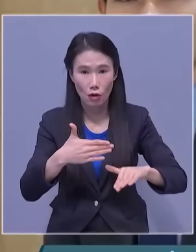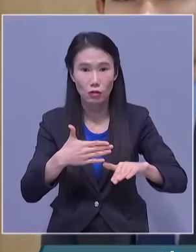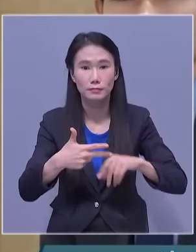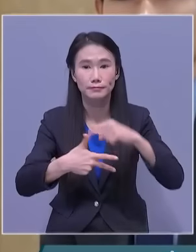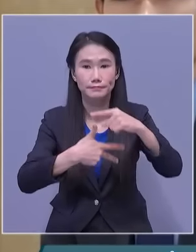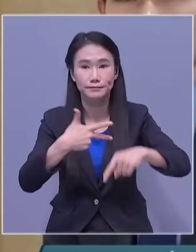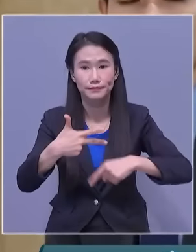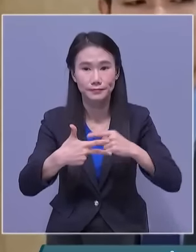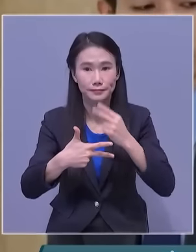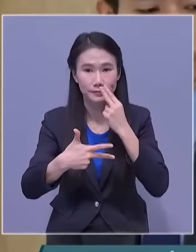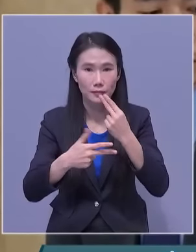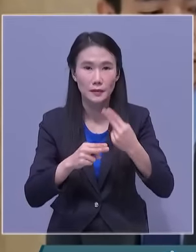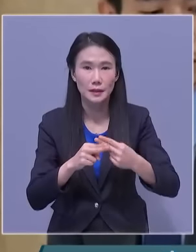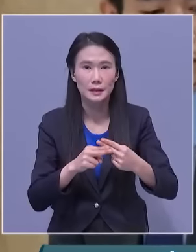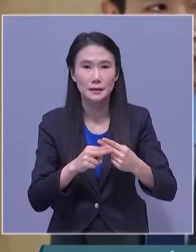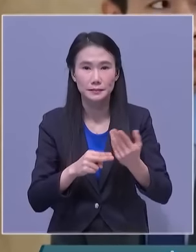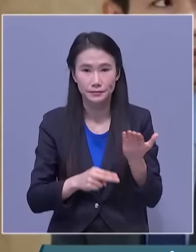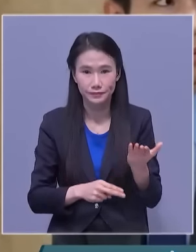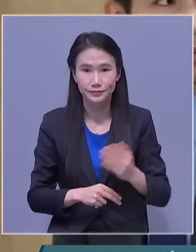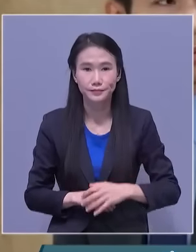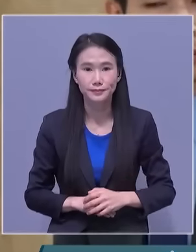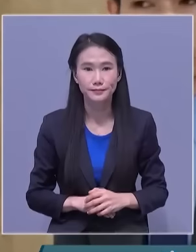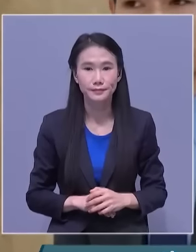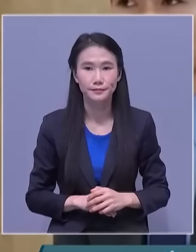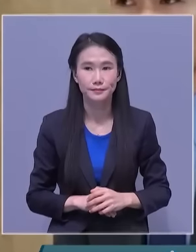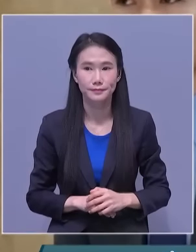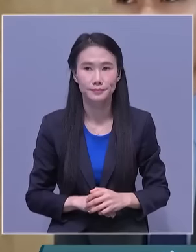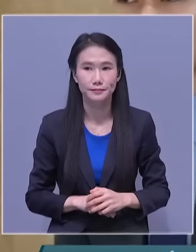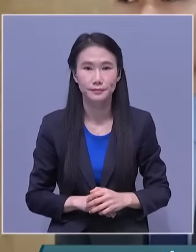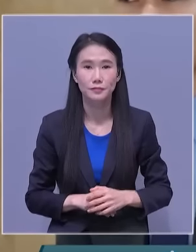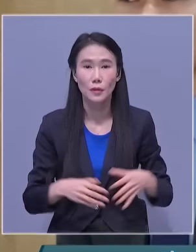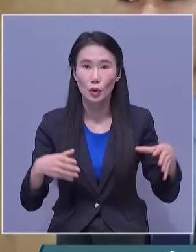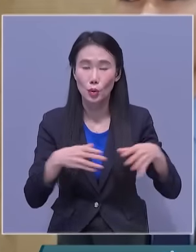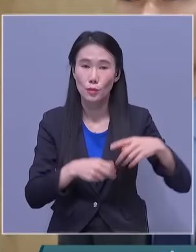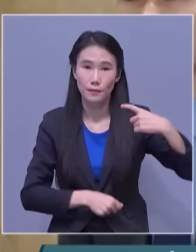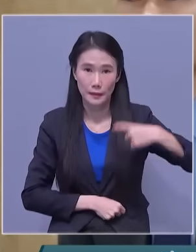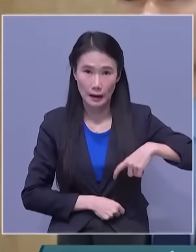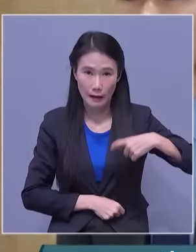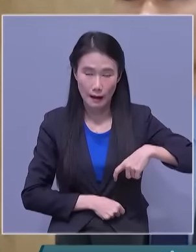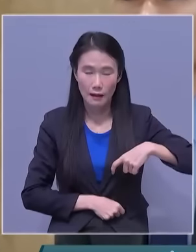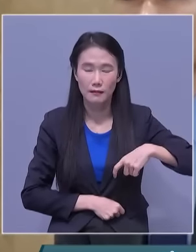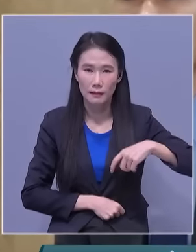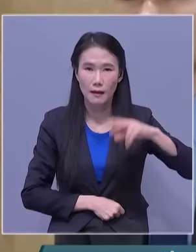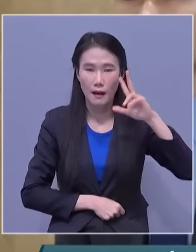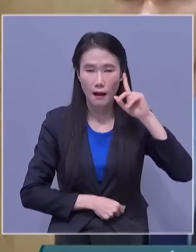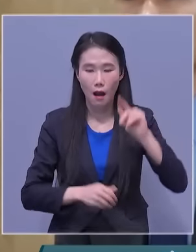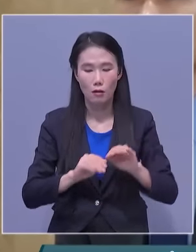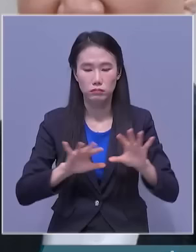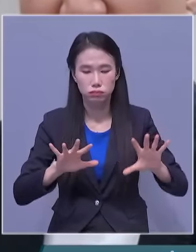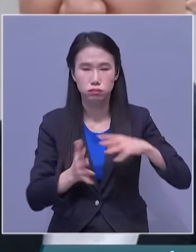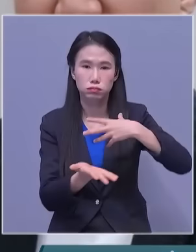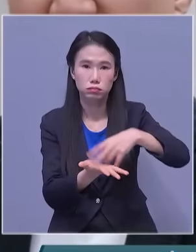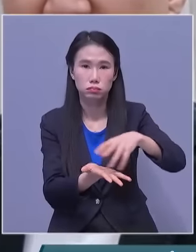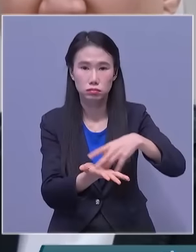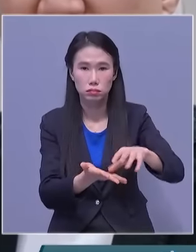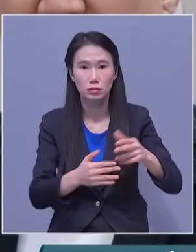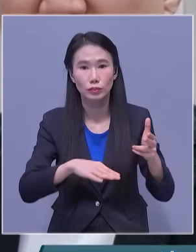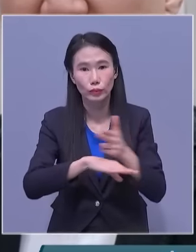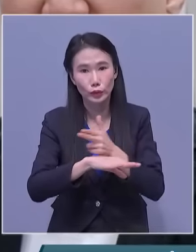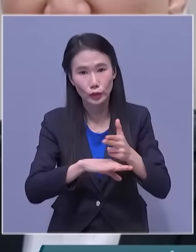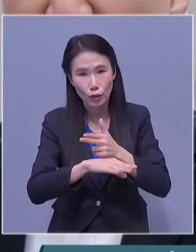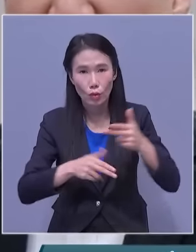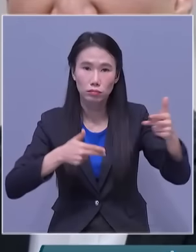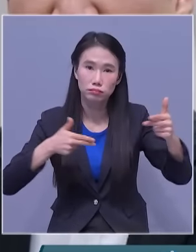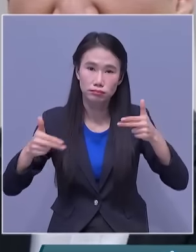วงชวตกุวันนี้พร้อมกับทีมทนายความนะคะมาแถลงข่าวก็เอาเอกสารพร้อมกับคลิปวดีโอ